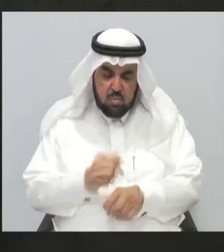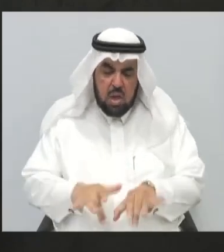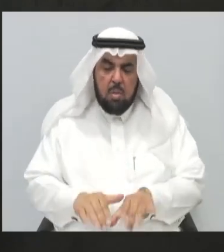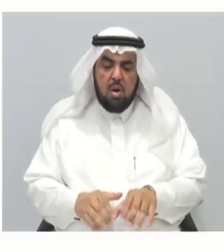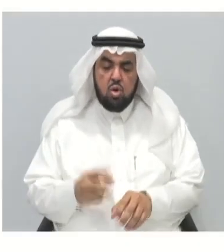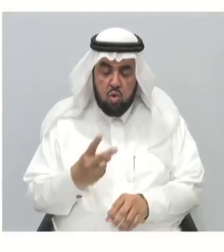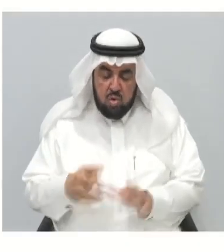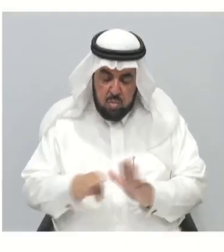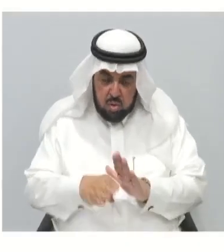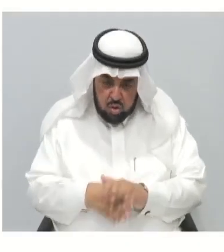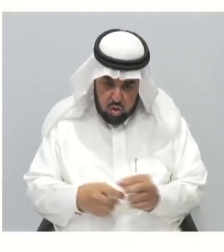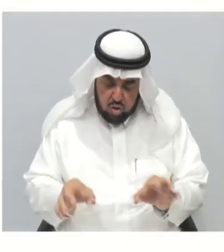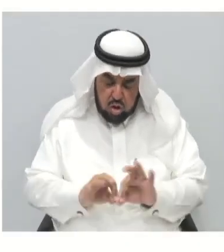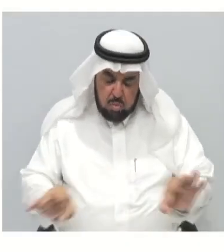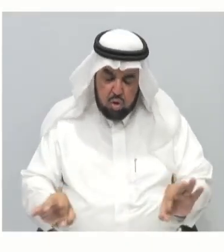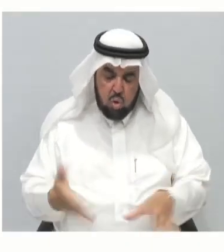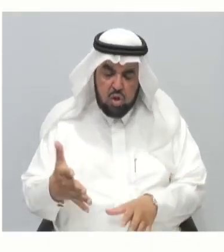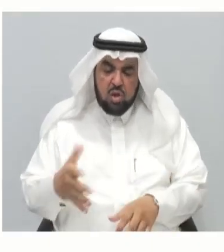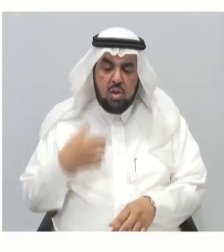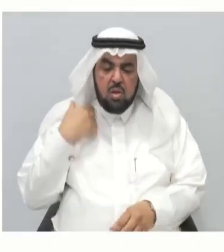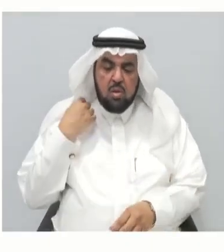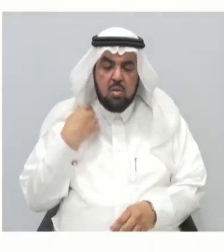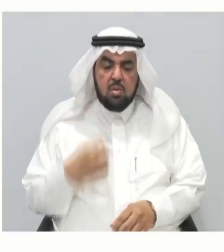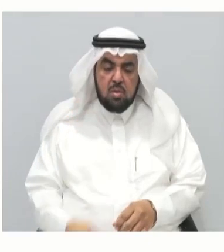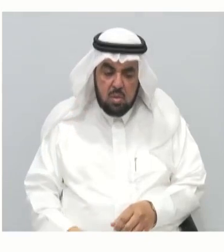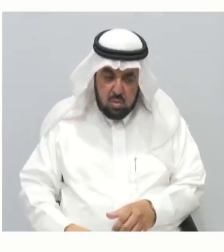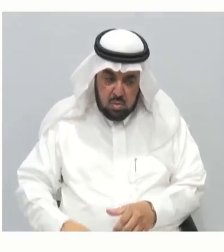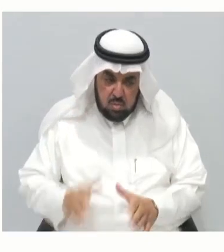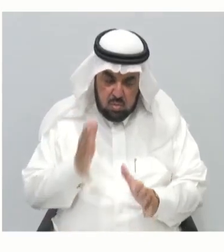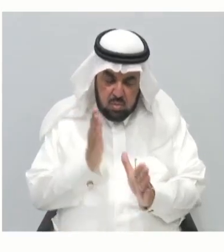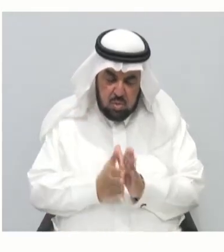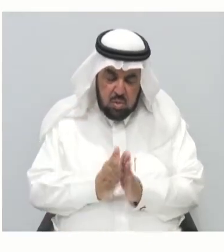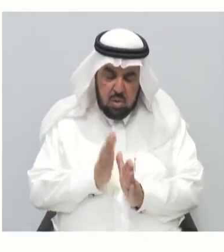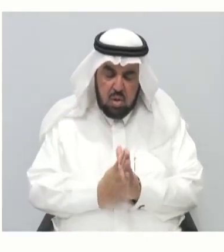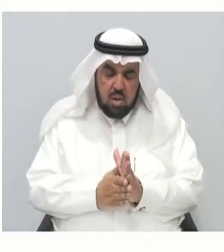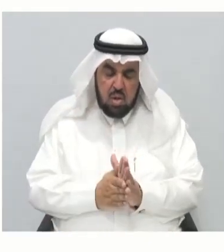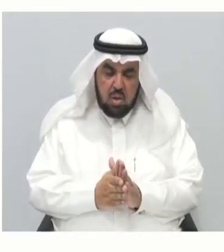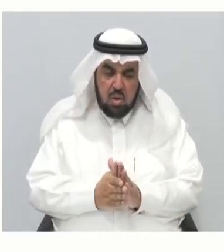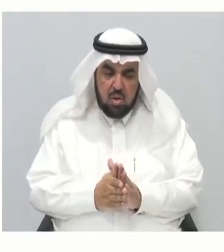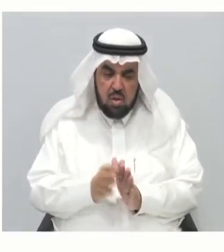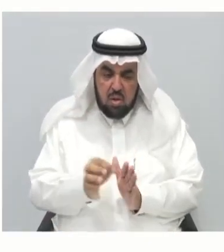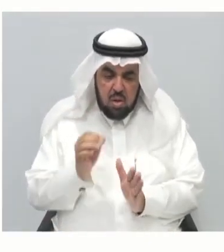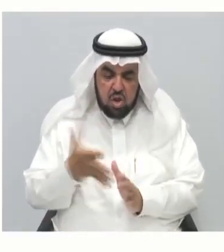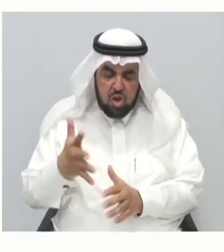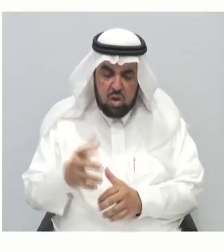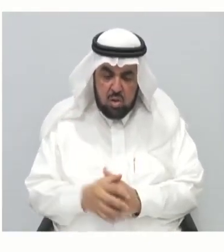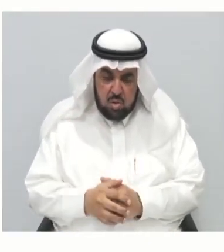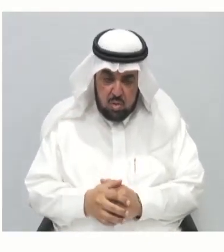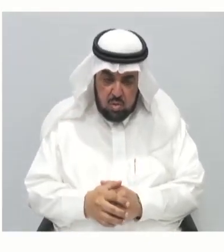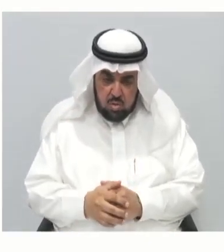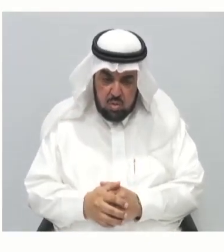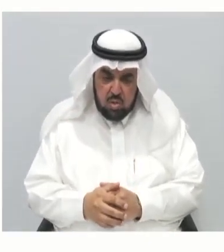الان سنقوم بانشاء مشروع جديد نذهب في البدايه فوق في الاديت نقوم باختيار نيو